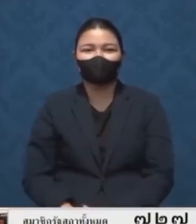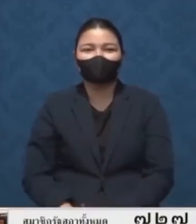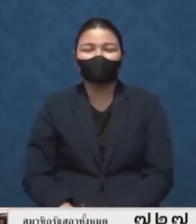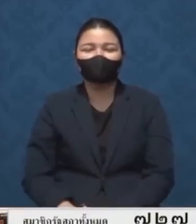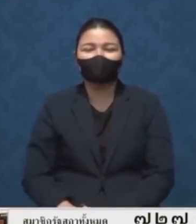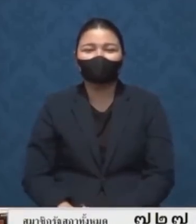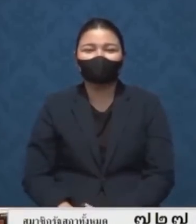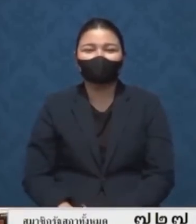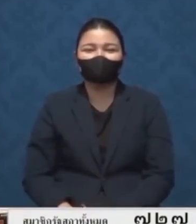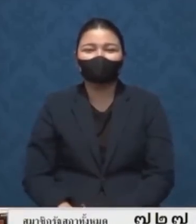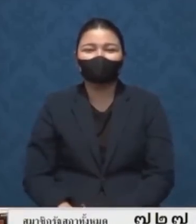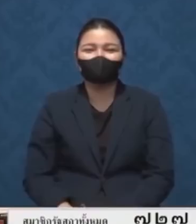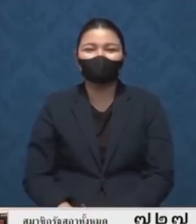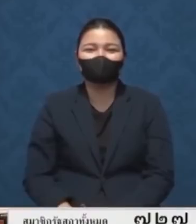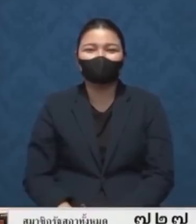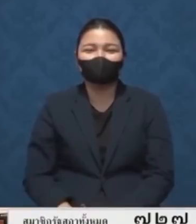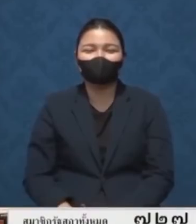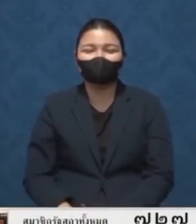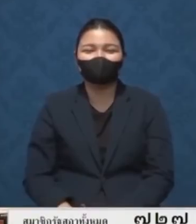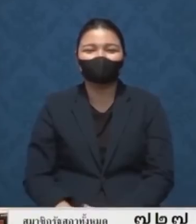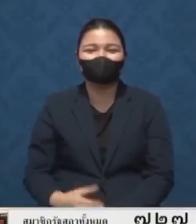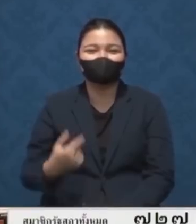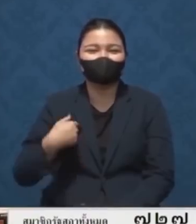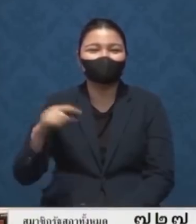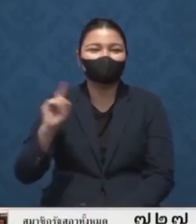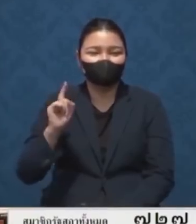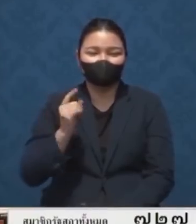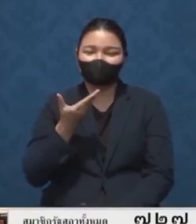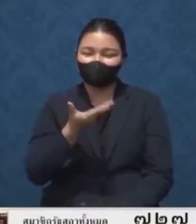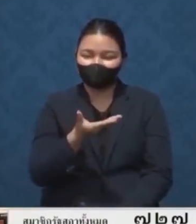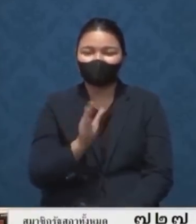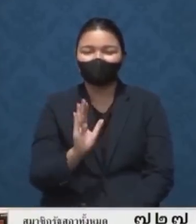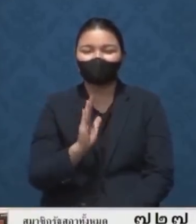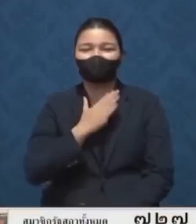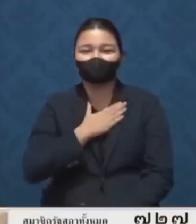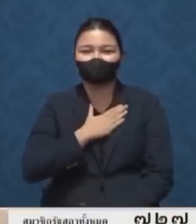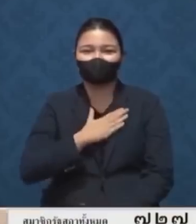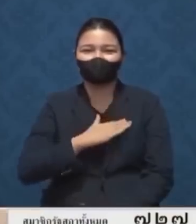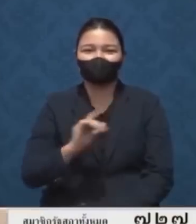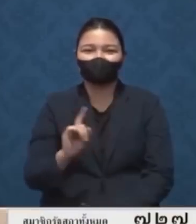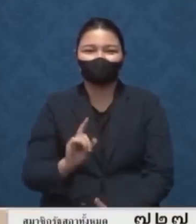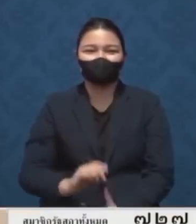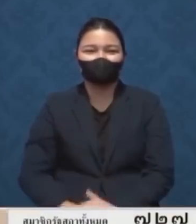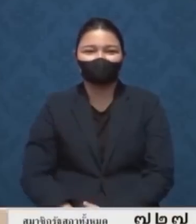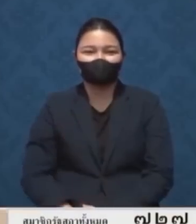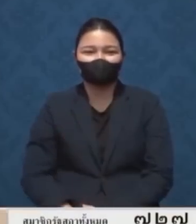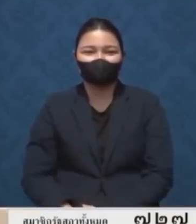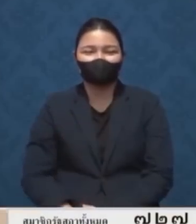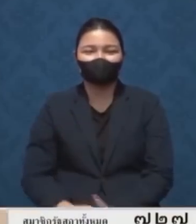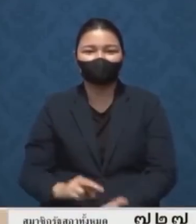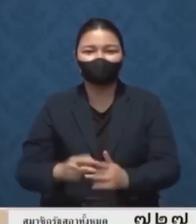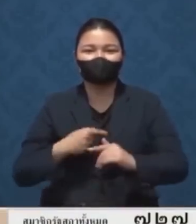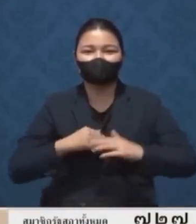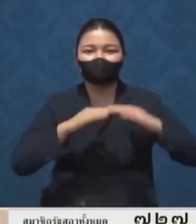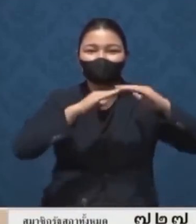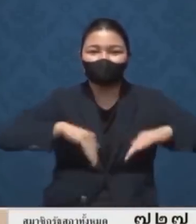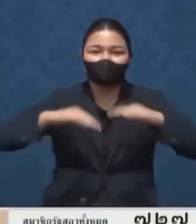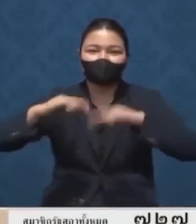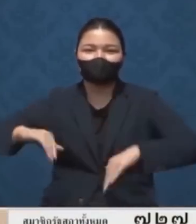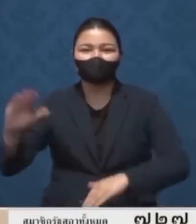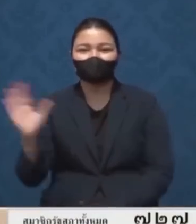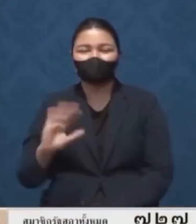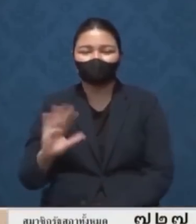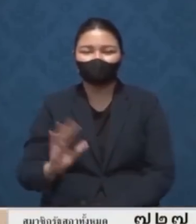กรรม Oppoแล้วนะครับพอเลยครับจะต่างฝ่ายต่างมายุกันครับ